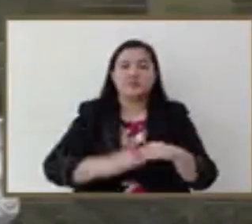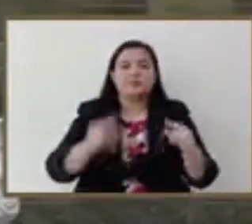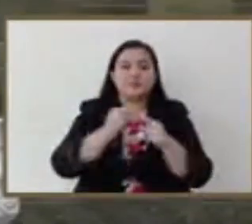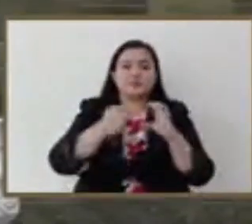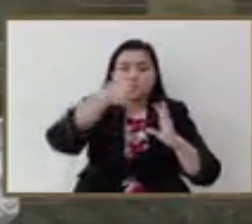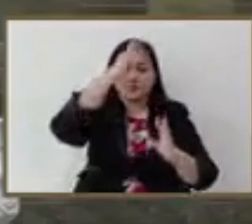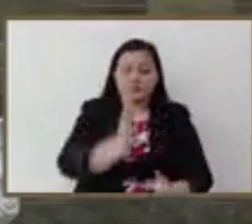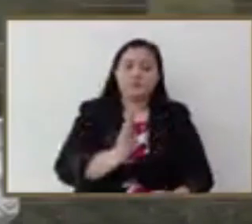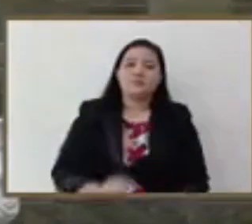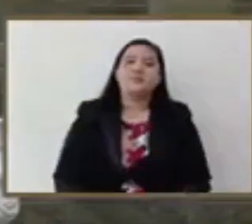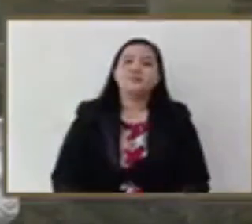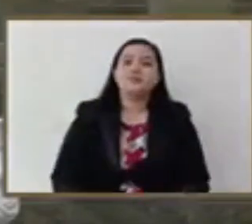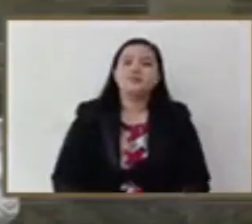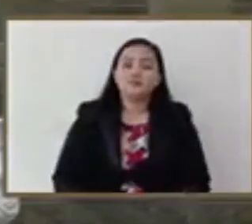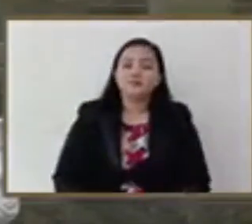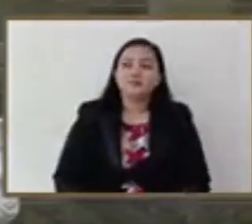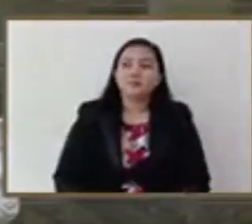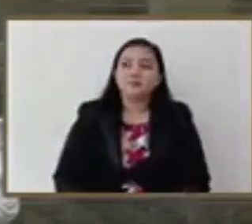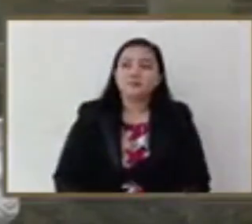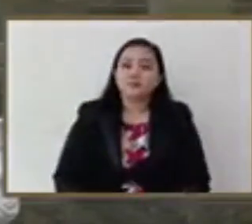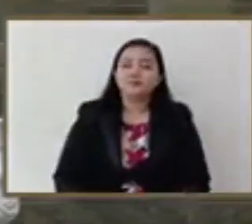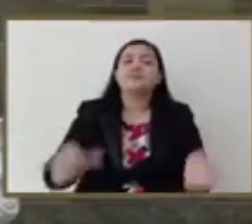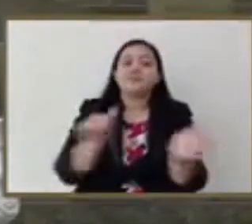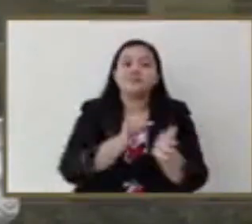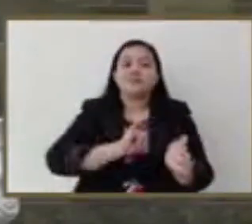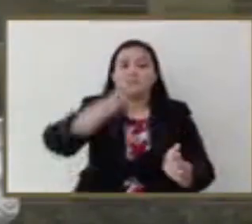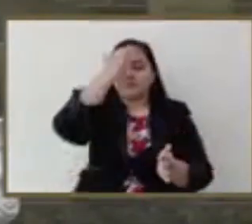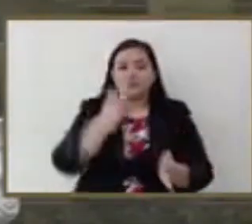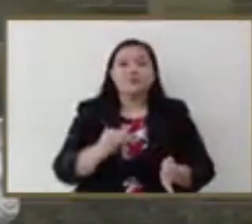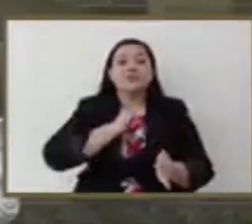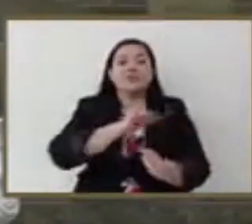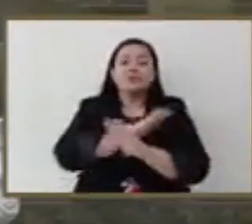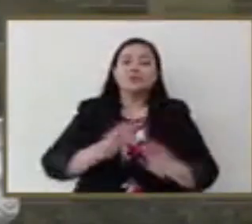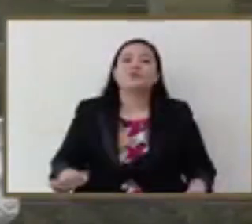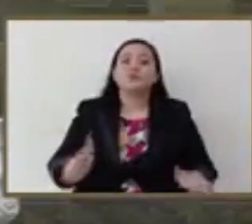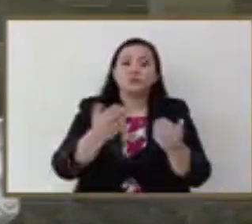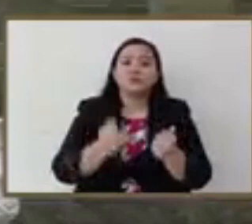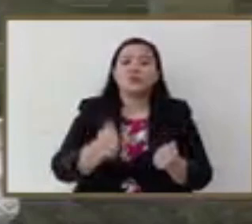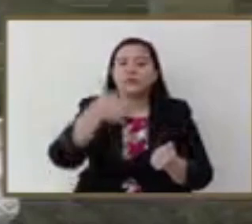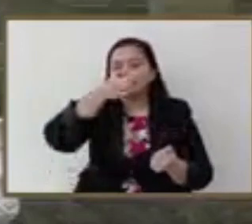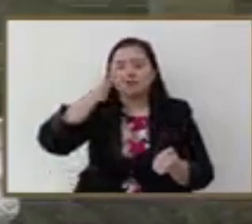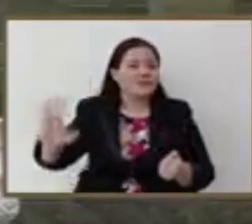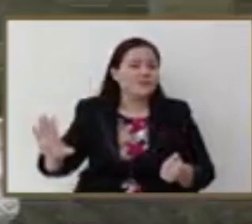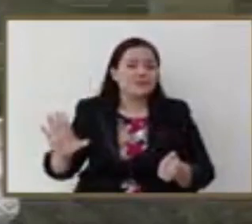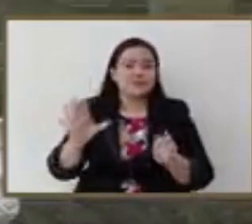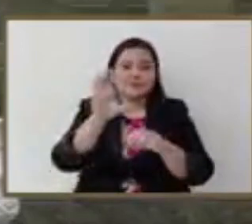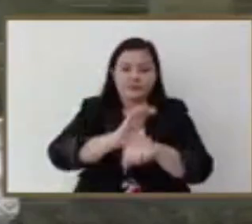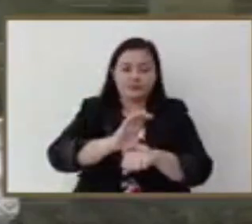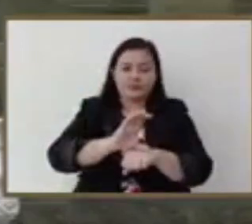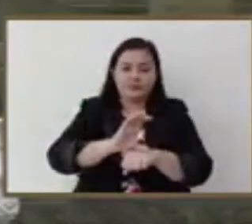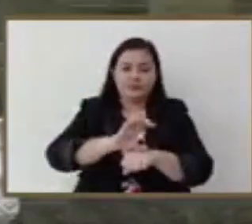Hope you get that. That's why I don't want to miss the church. Kasi yung mga nangyayari na hindi ko ginagawa nung